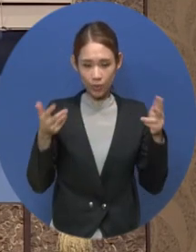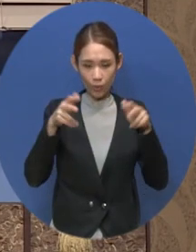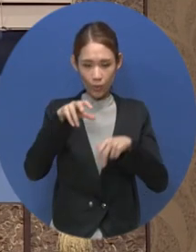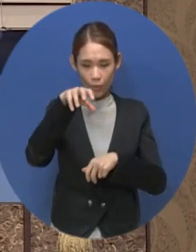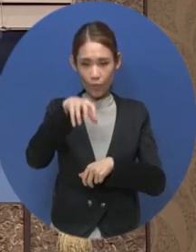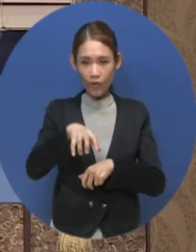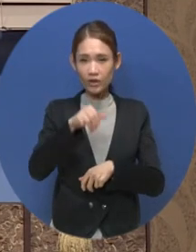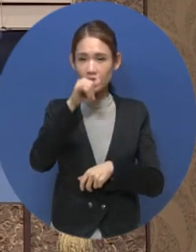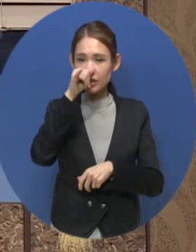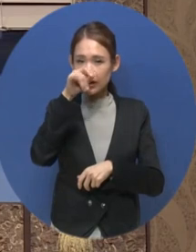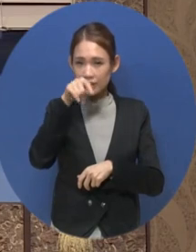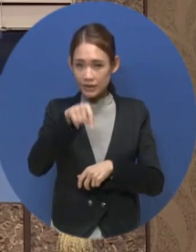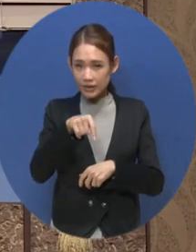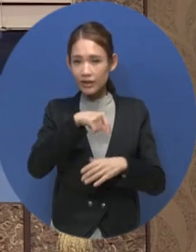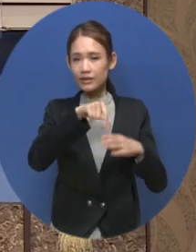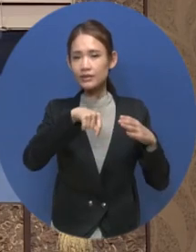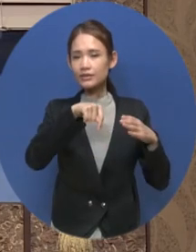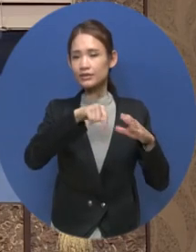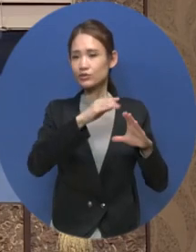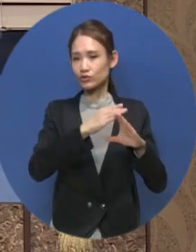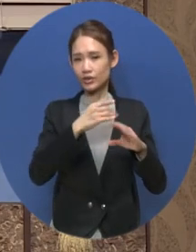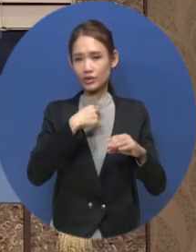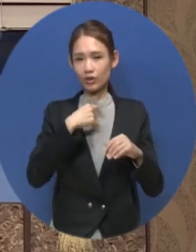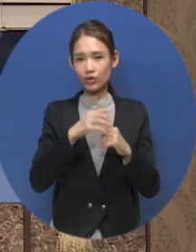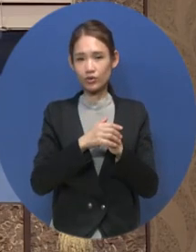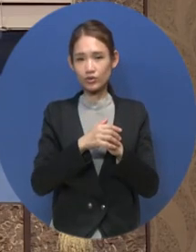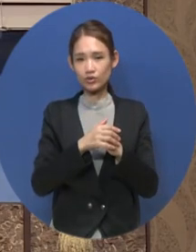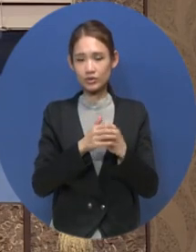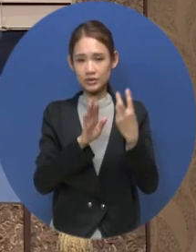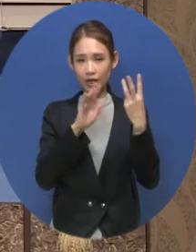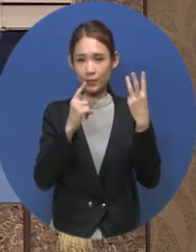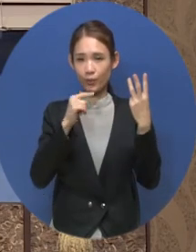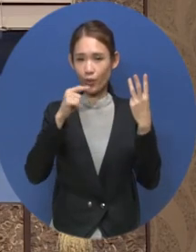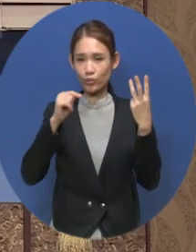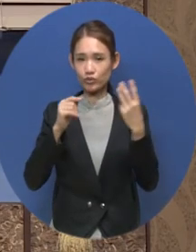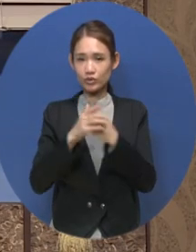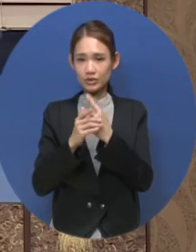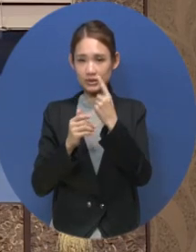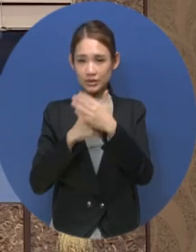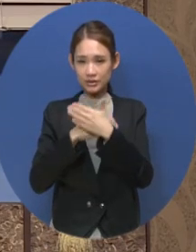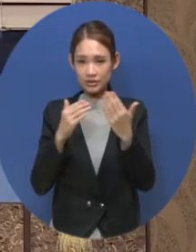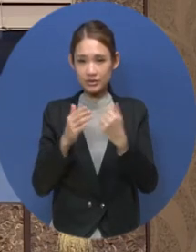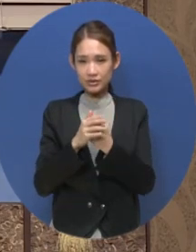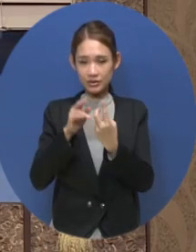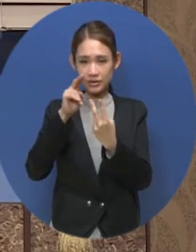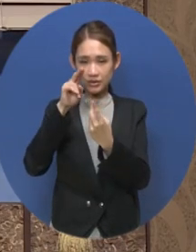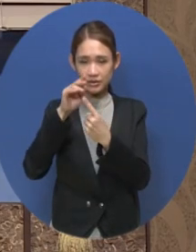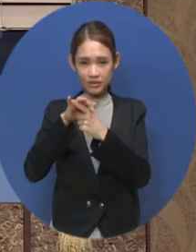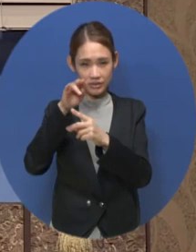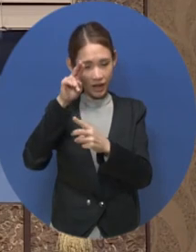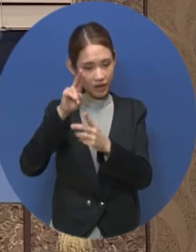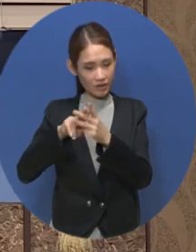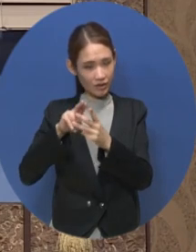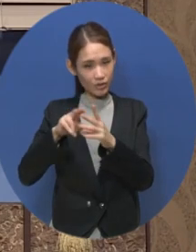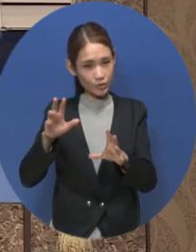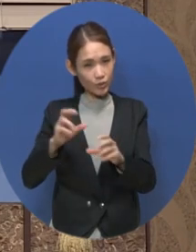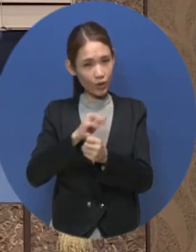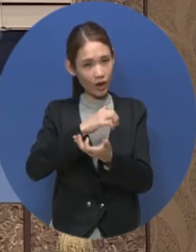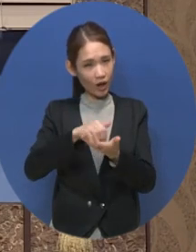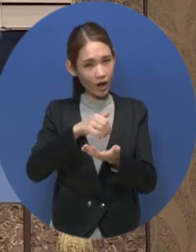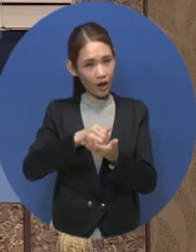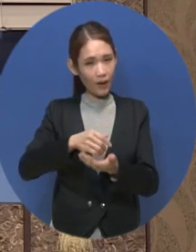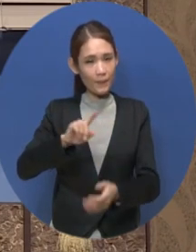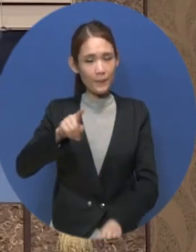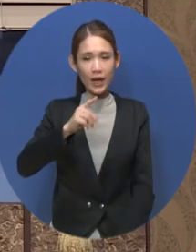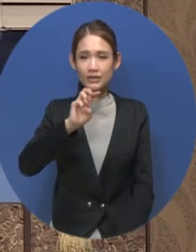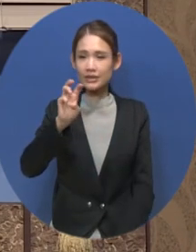틀고 있습니다만 그 중에 이제 저희가 3본부, 1실, 예, 1센터 이렇게 네. 해서 총 한